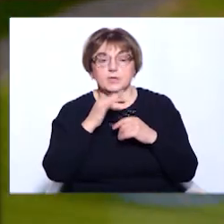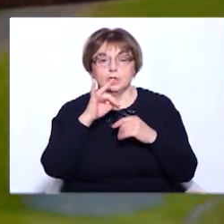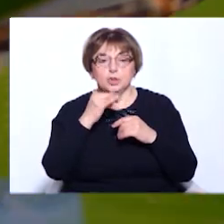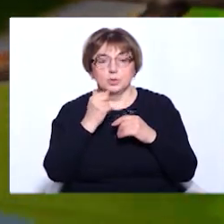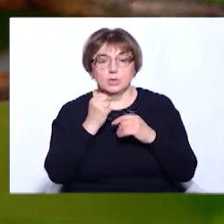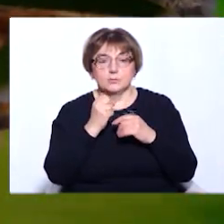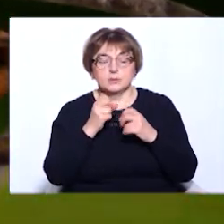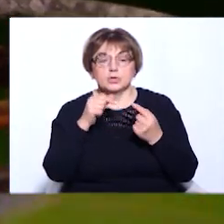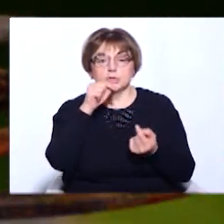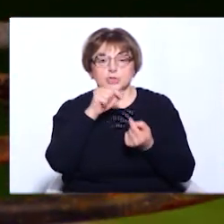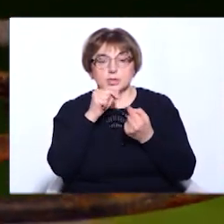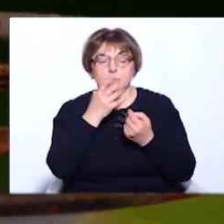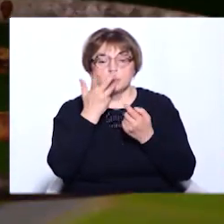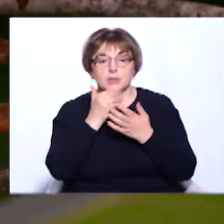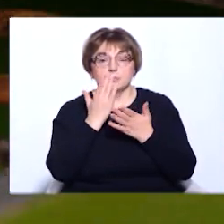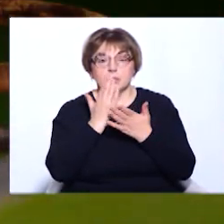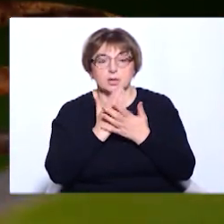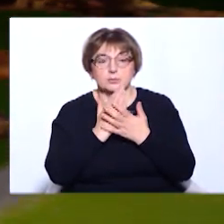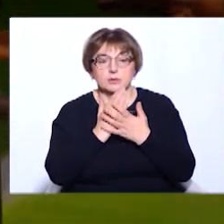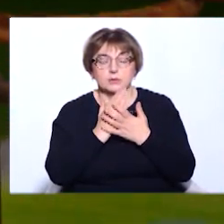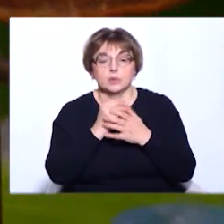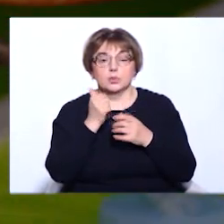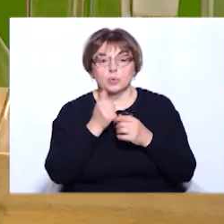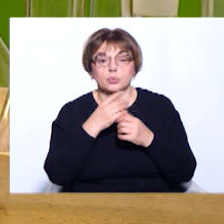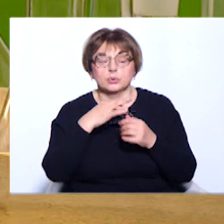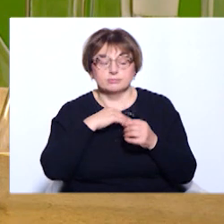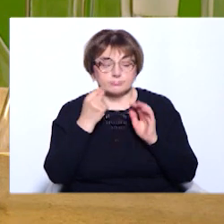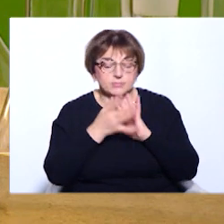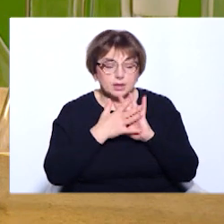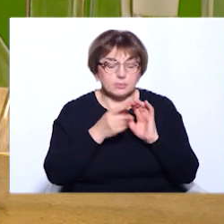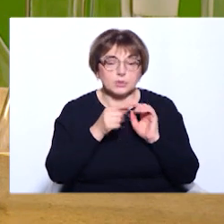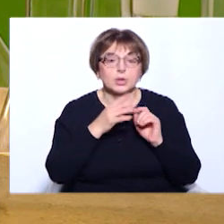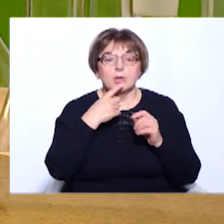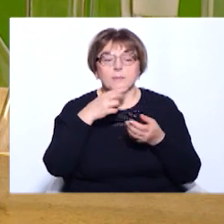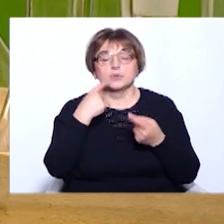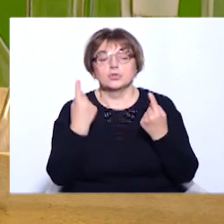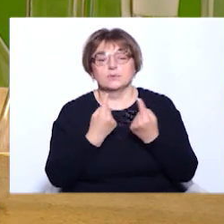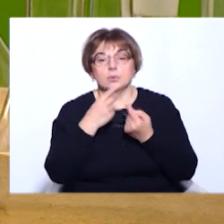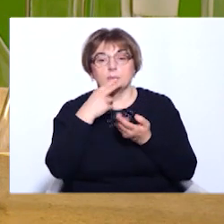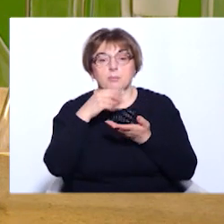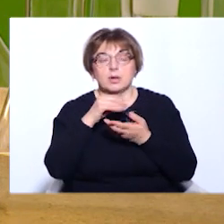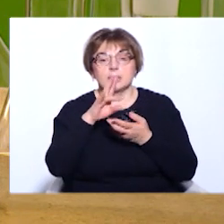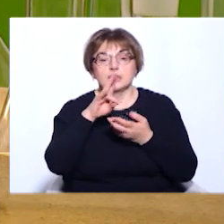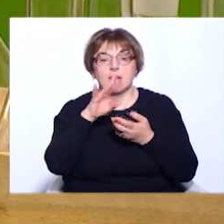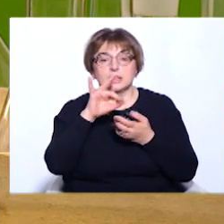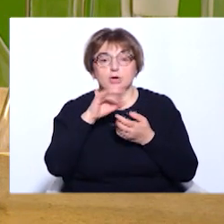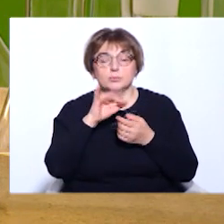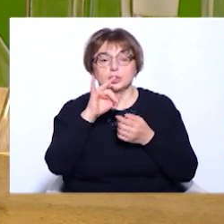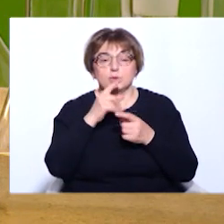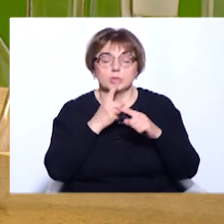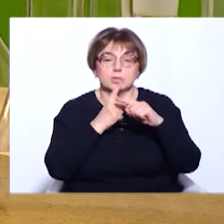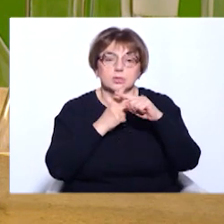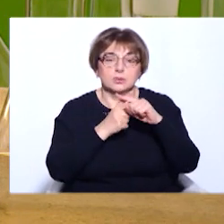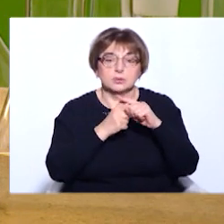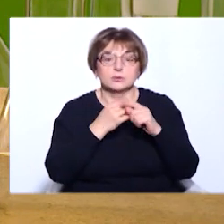იონებს შესაბამისი შეფერილობა გააჩნიათ. როგორ გამოვიცნოთ სუფრის მარილში? მაგალითად, ნატრიუმის იონის დადებით